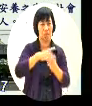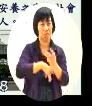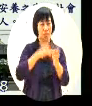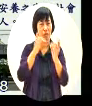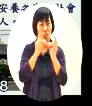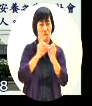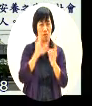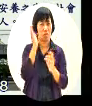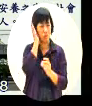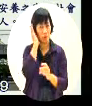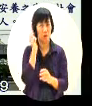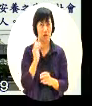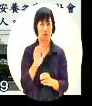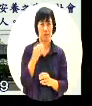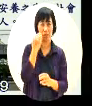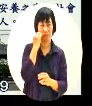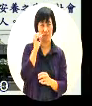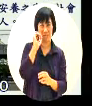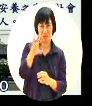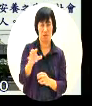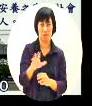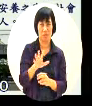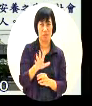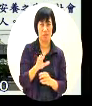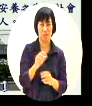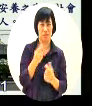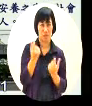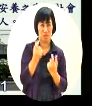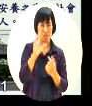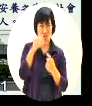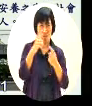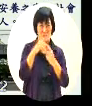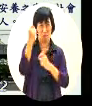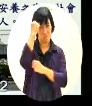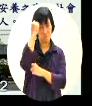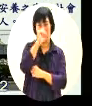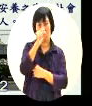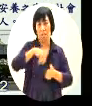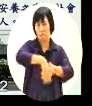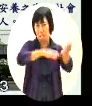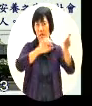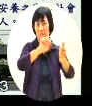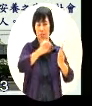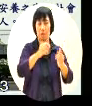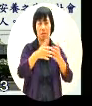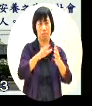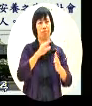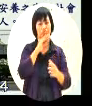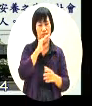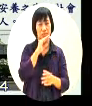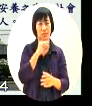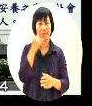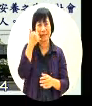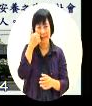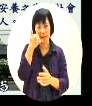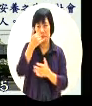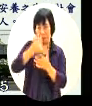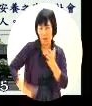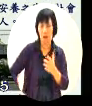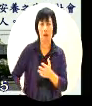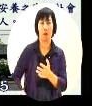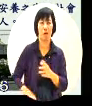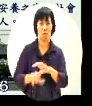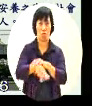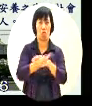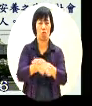呢，若有人住，也无可能去甲伊赶出来啦。所以吼、哦，爱等若有人都无爱住，还是安怎吼、哦？有